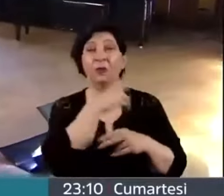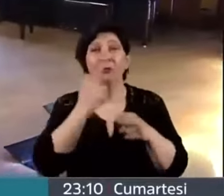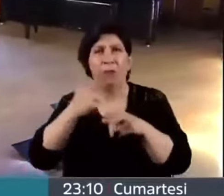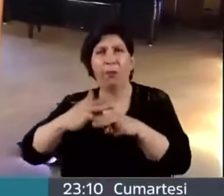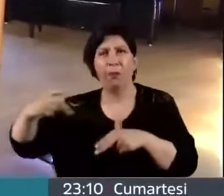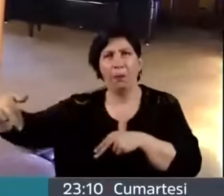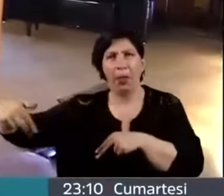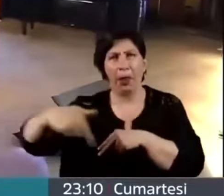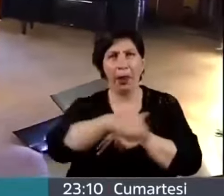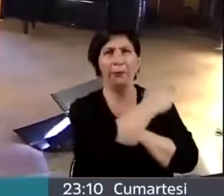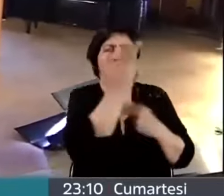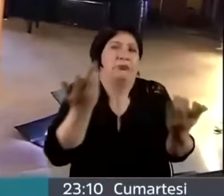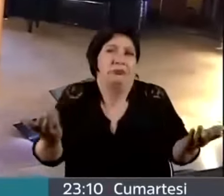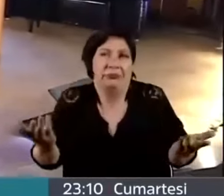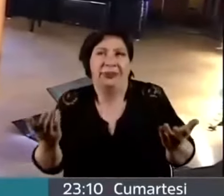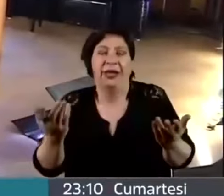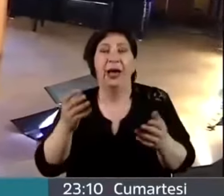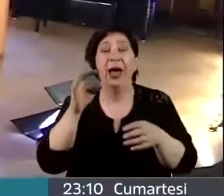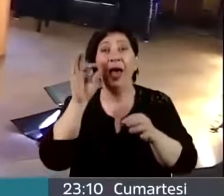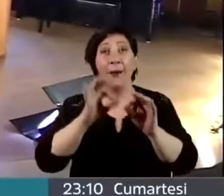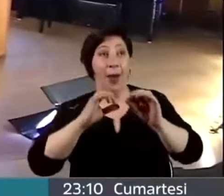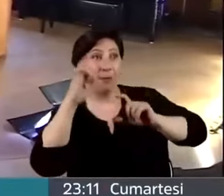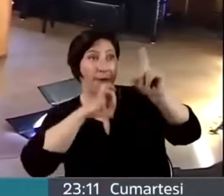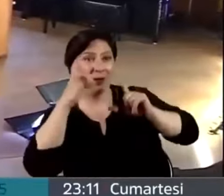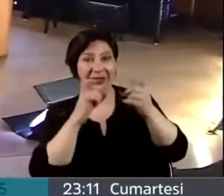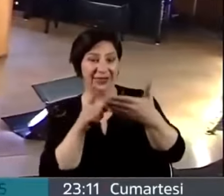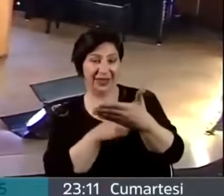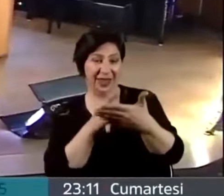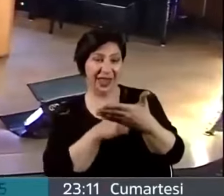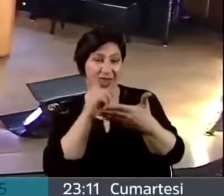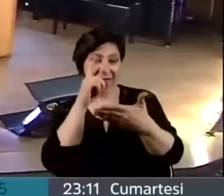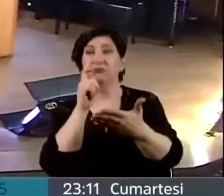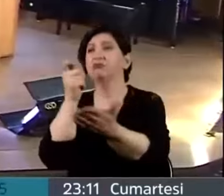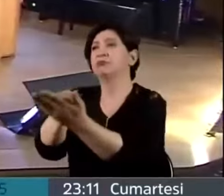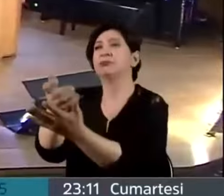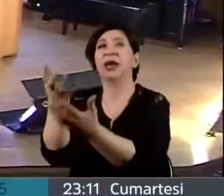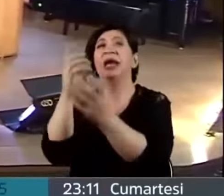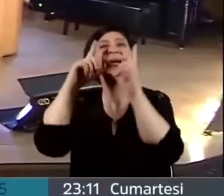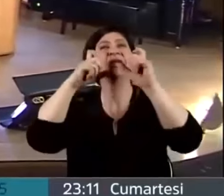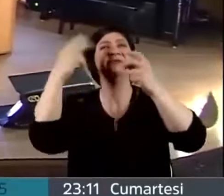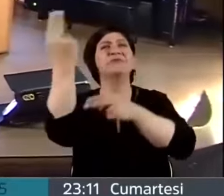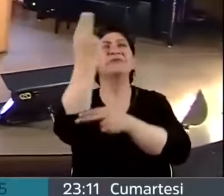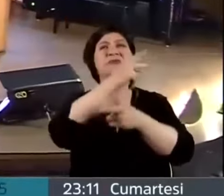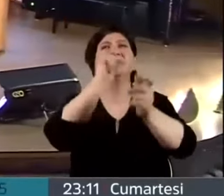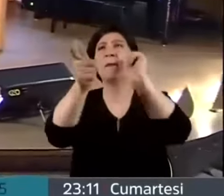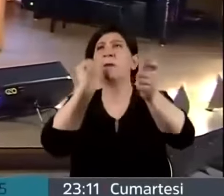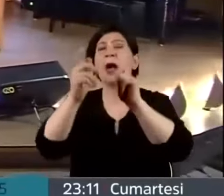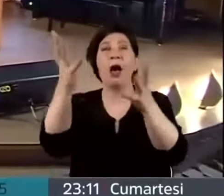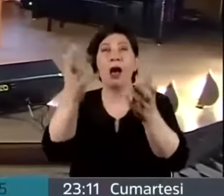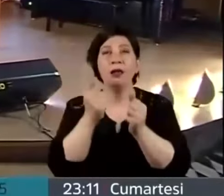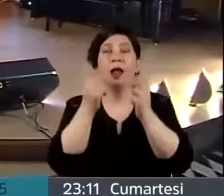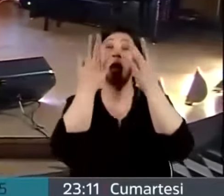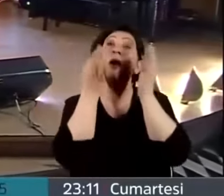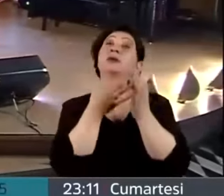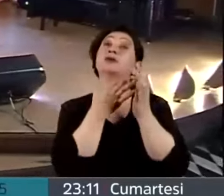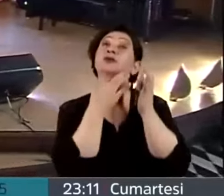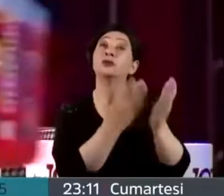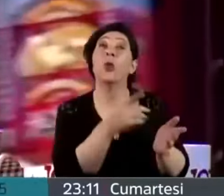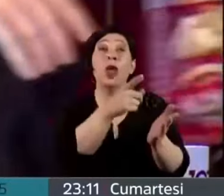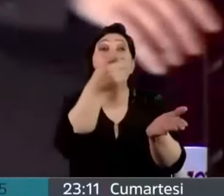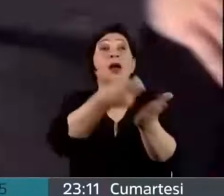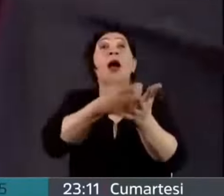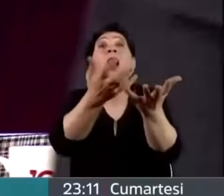Böyle sergiye gelirler. Ondan sonra hemen resimlere bakarlar, hemen satın alırlar ve giderler. Allah onlardan razı olsun. Onlar satın